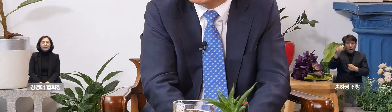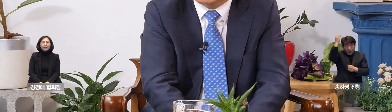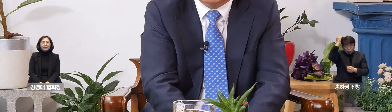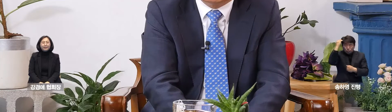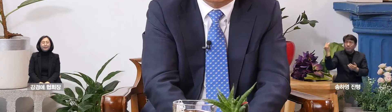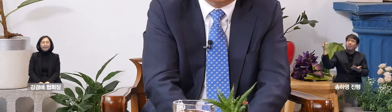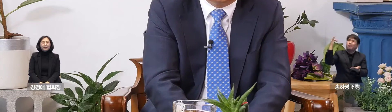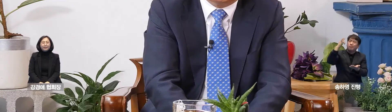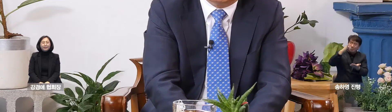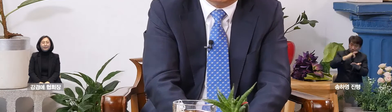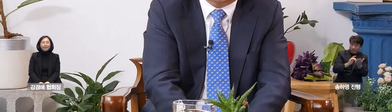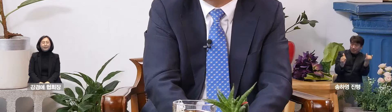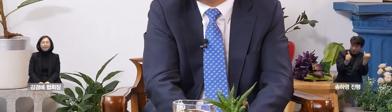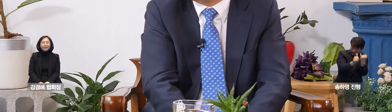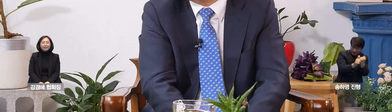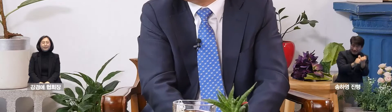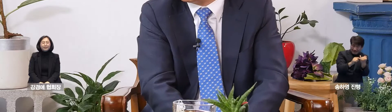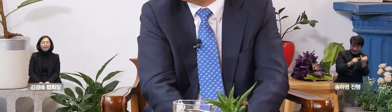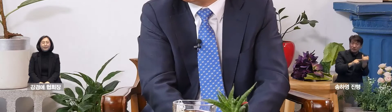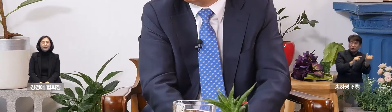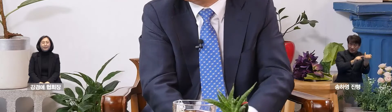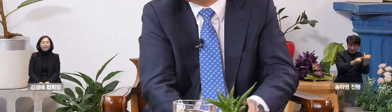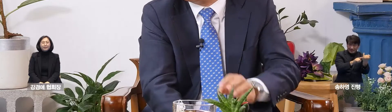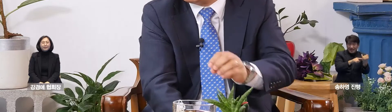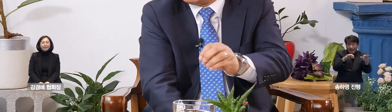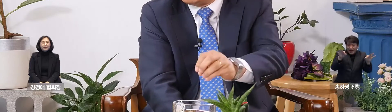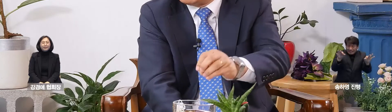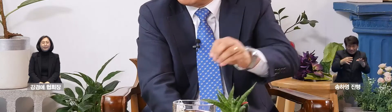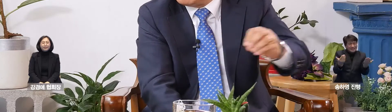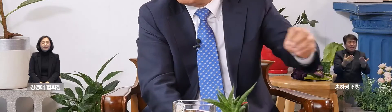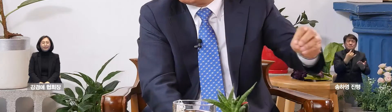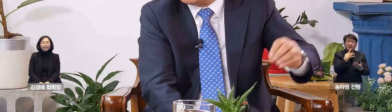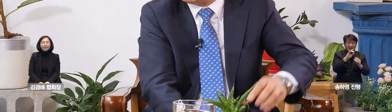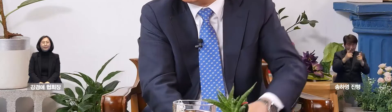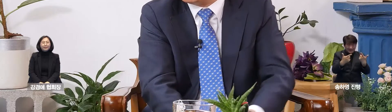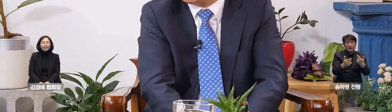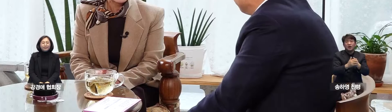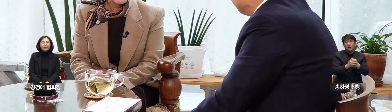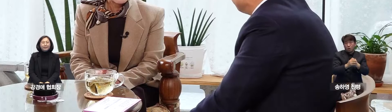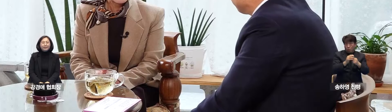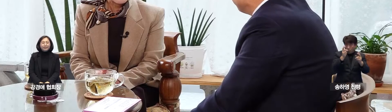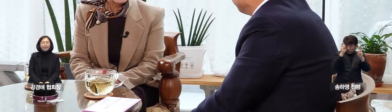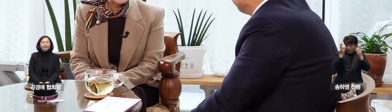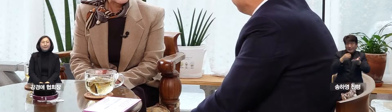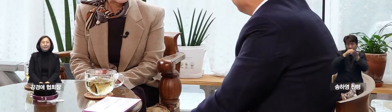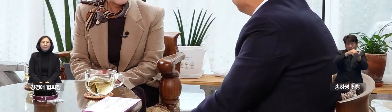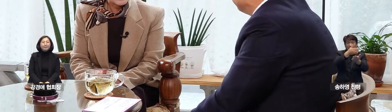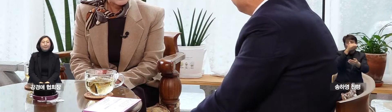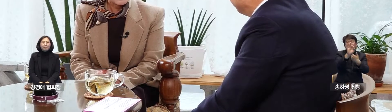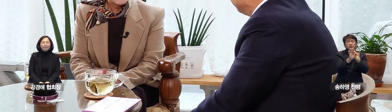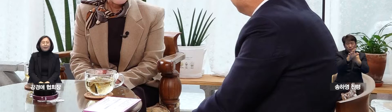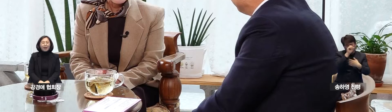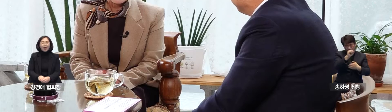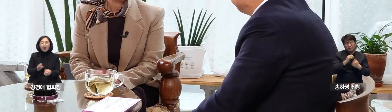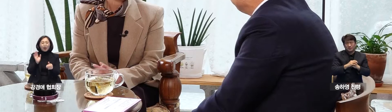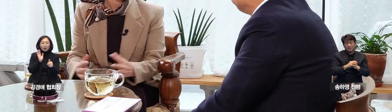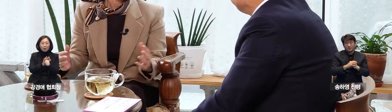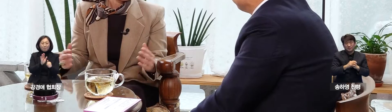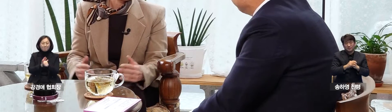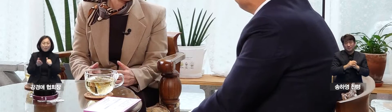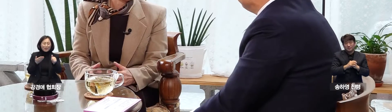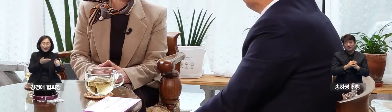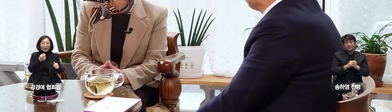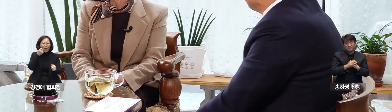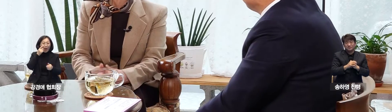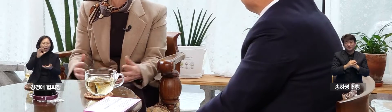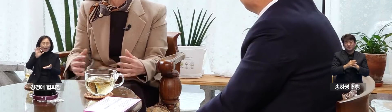여성들이 단순 노동뿐만 아니고 그렇게 기여할 수 있으면 정말 좋겠네요. 기여도 하고 네. 월급도 좀